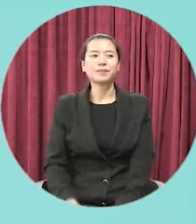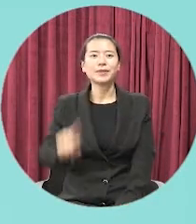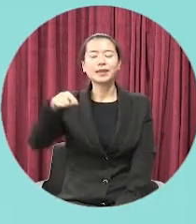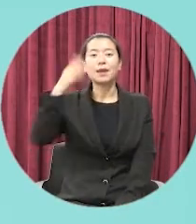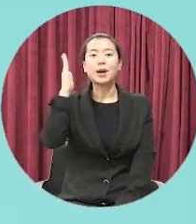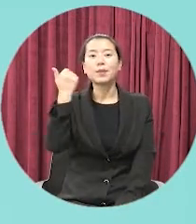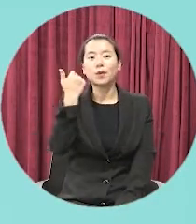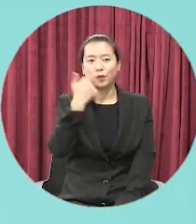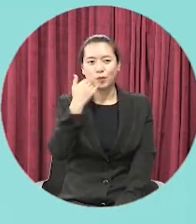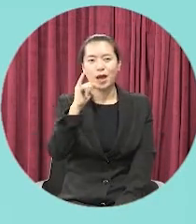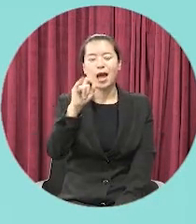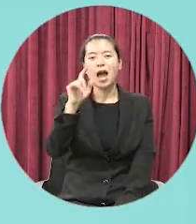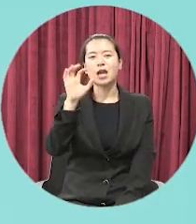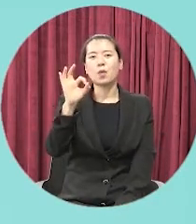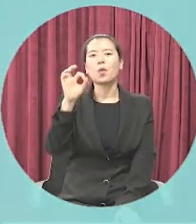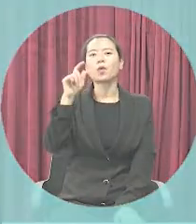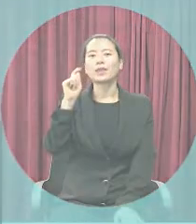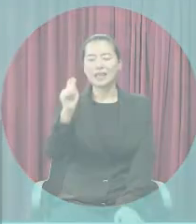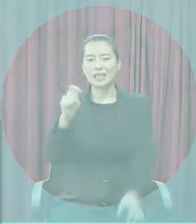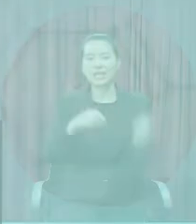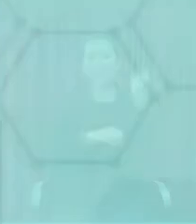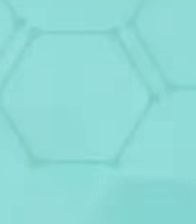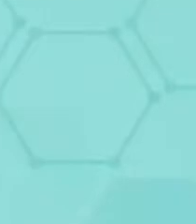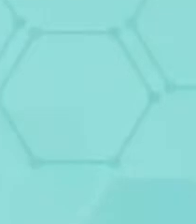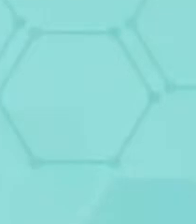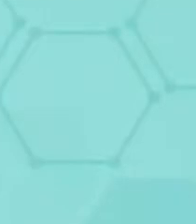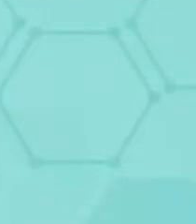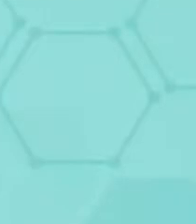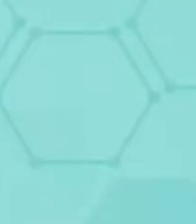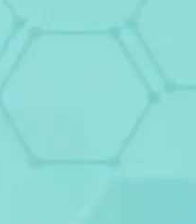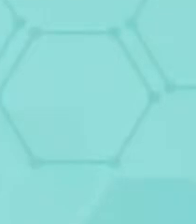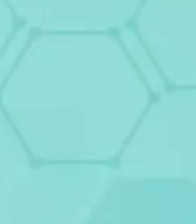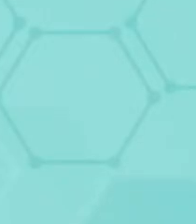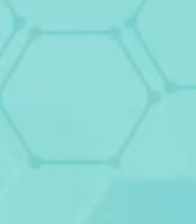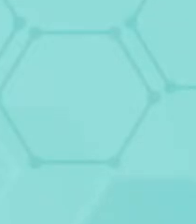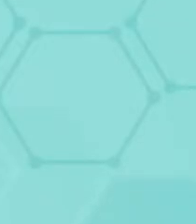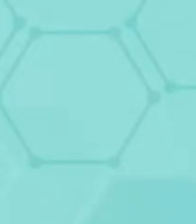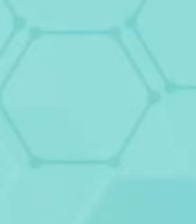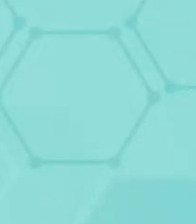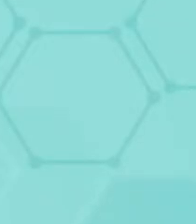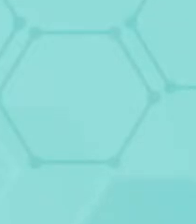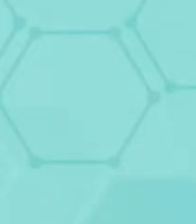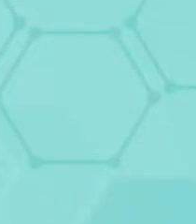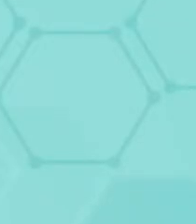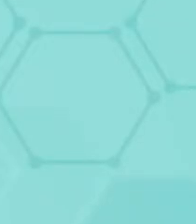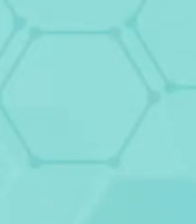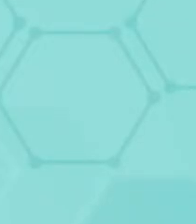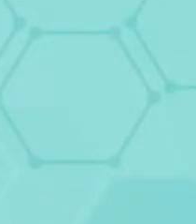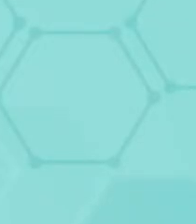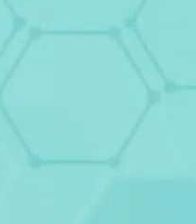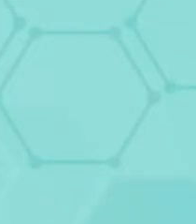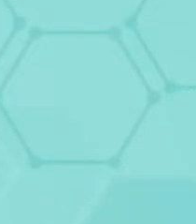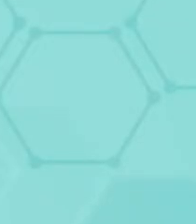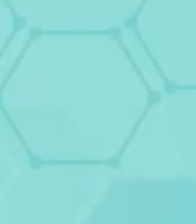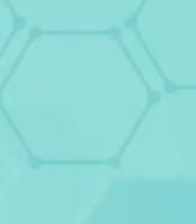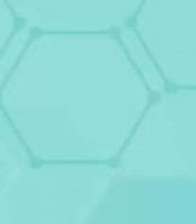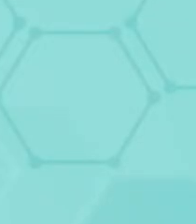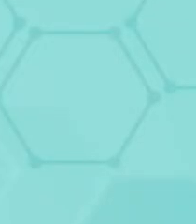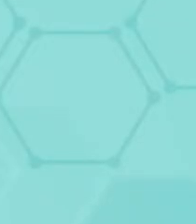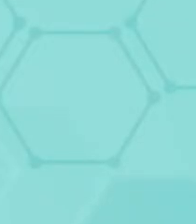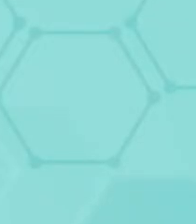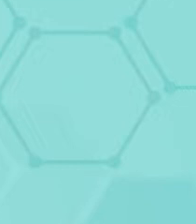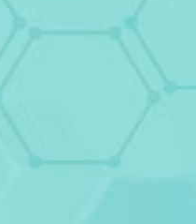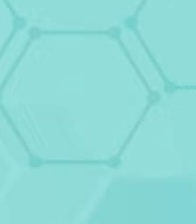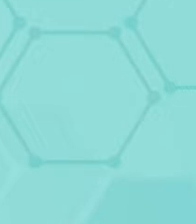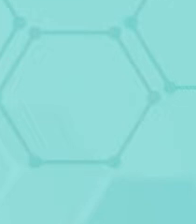iot 기반 의 보건 점수가 장애인 보호자 3잔 안에 건강 정보 공유 플랫폼 개발